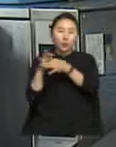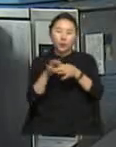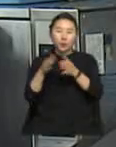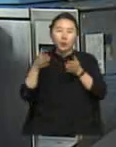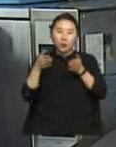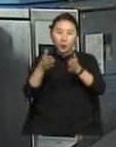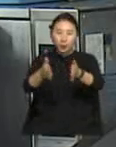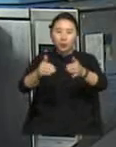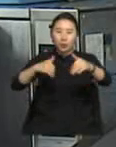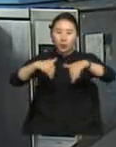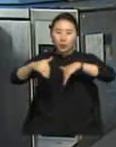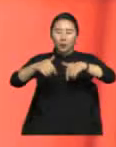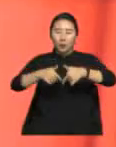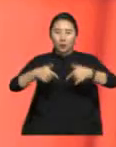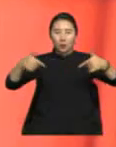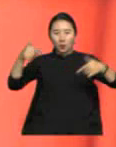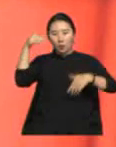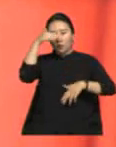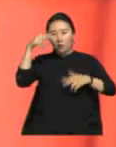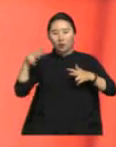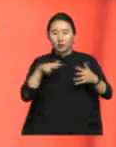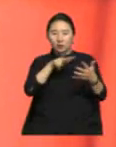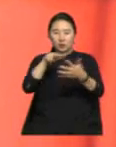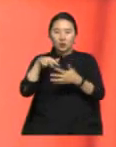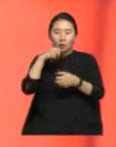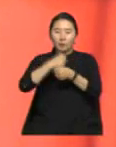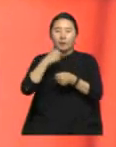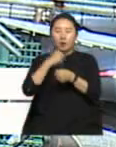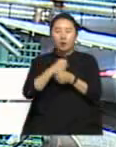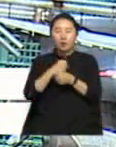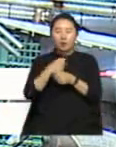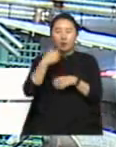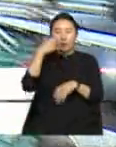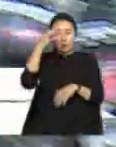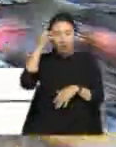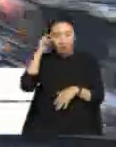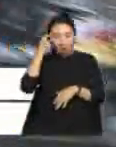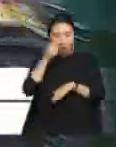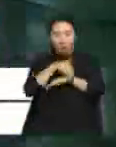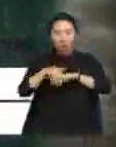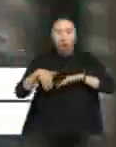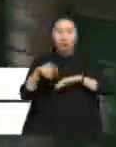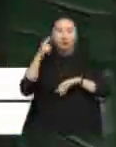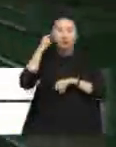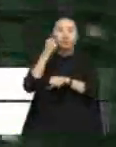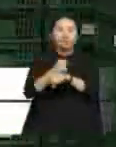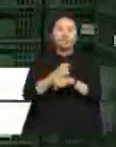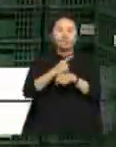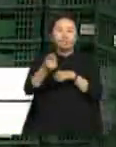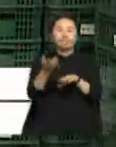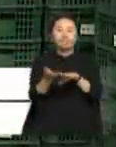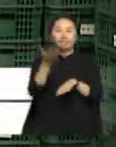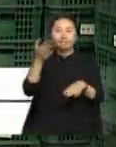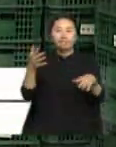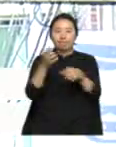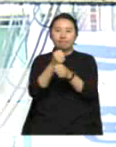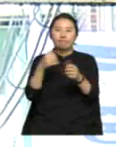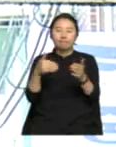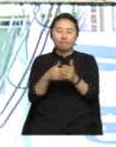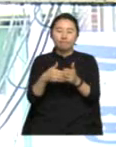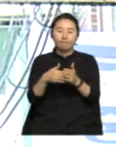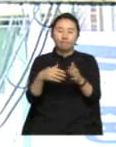연결되는 통로 활성화로 관광 자원을 만들겠다는 구상. 중앙시장 연구 용역은 내년 상반기 마무리돼